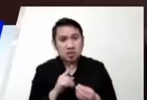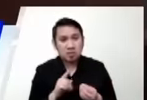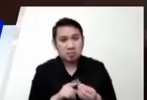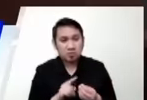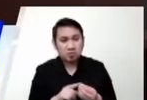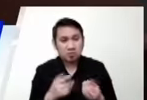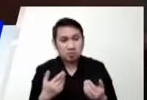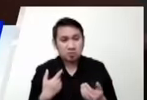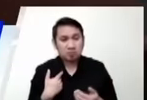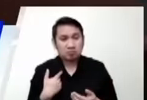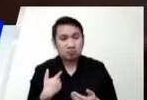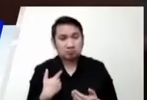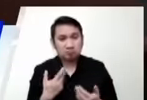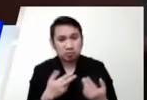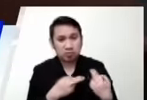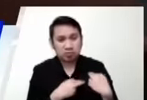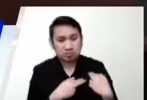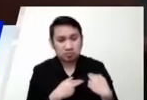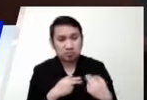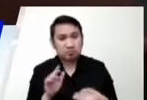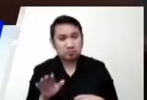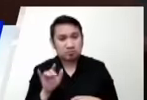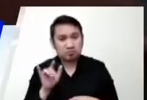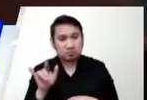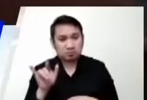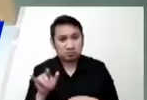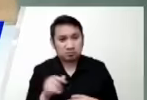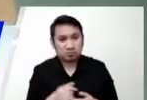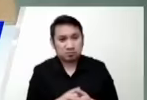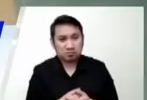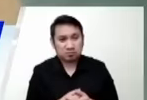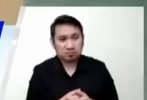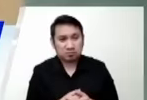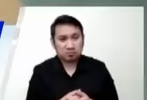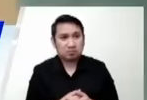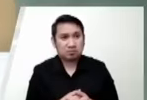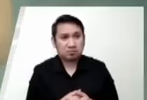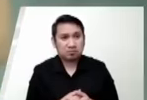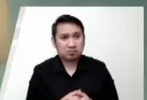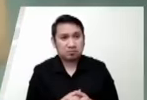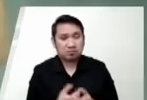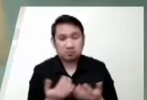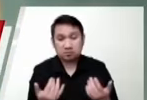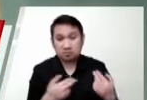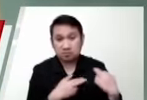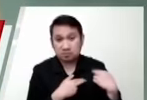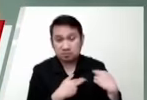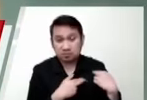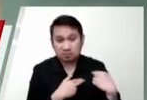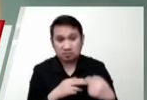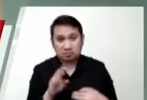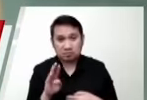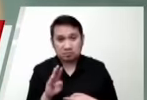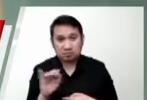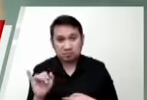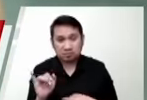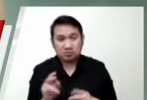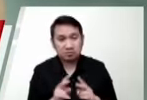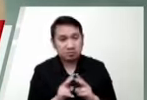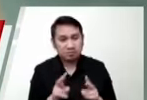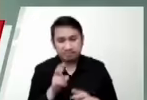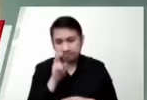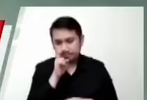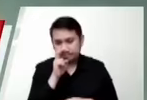obligation for these excluded passengers to be flown out immediately. Tungkulin daw ng Bureau of Immigration na mahigpit na ipatupad ang